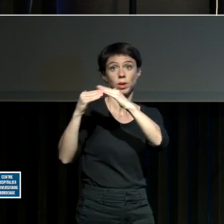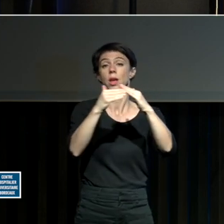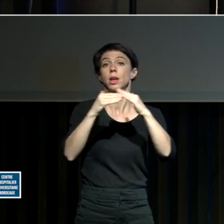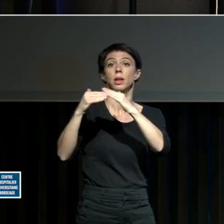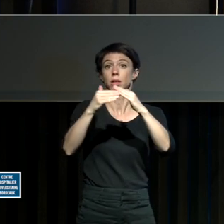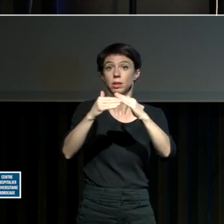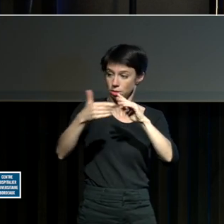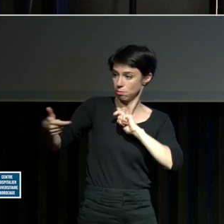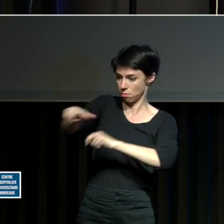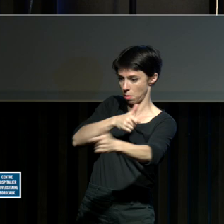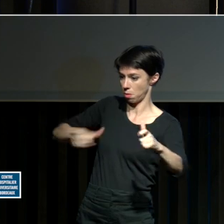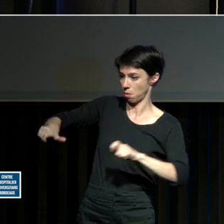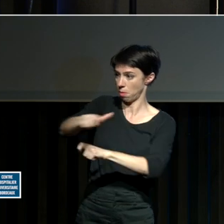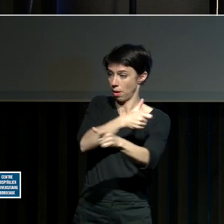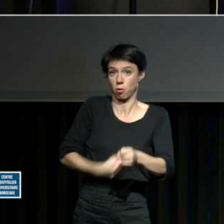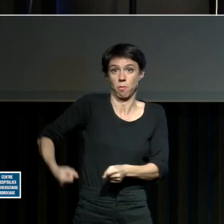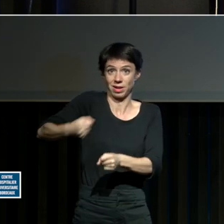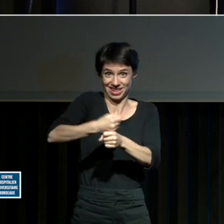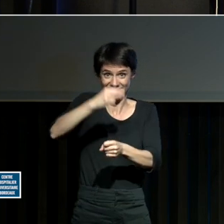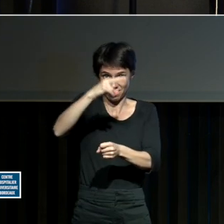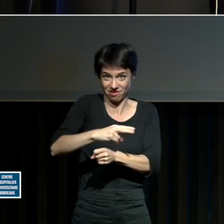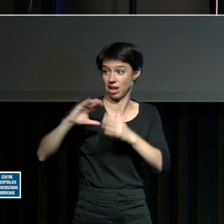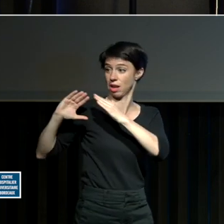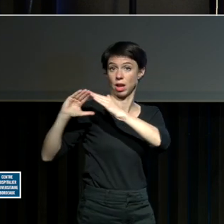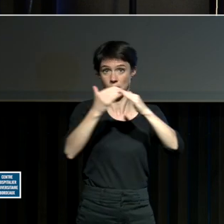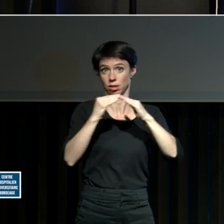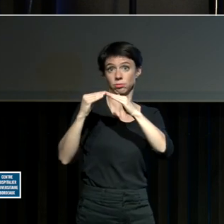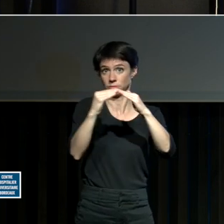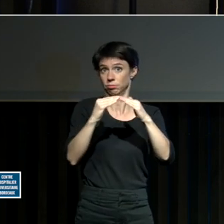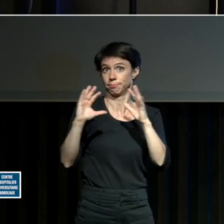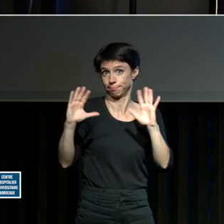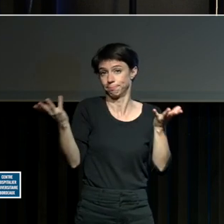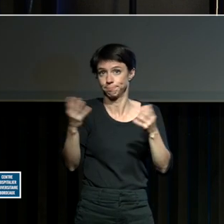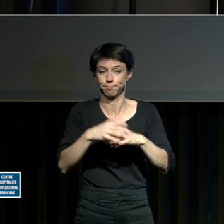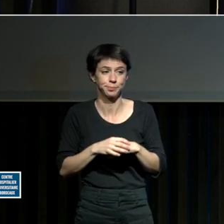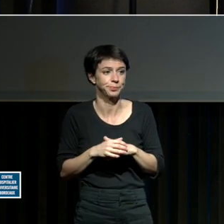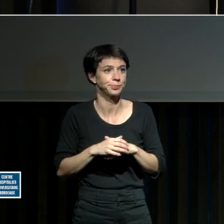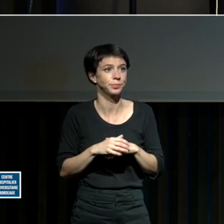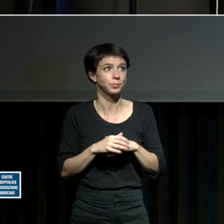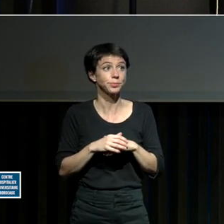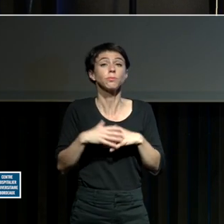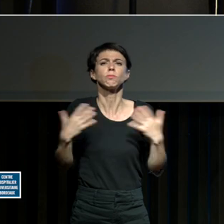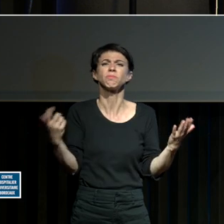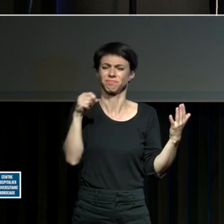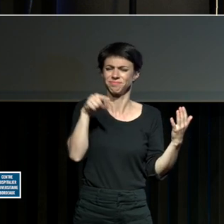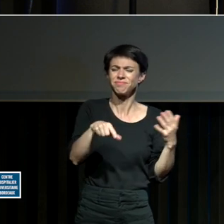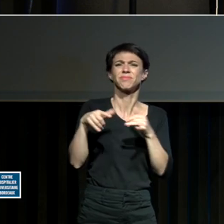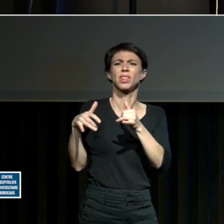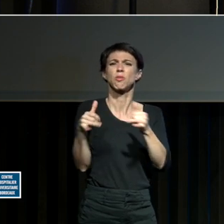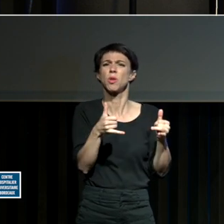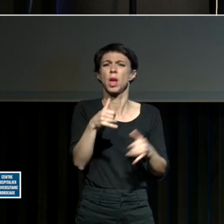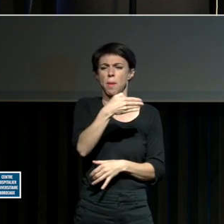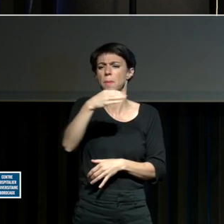le cadre d'une guilde. Alors, comment fonctionnent ces MMORPG en deux mots ? Le joueur